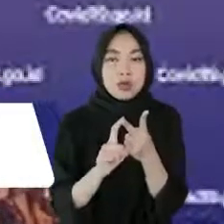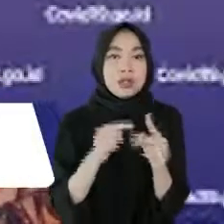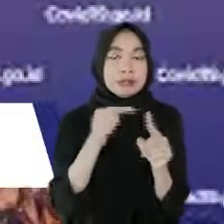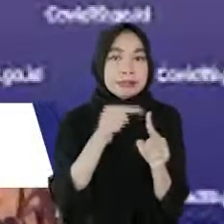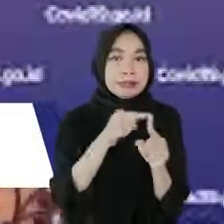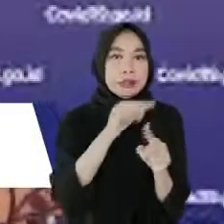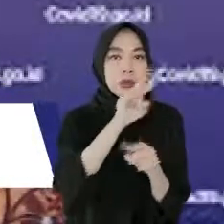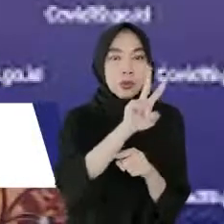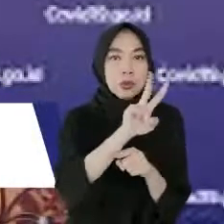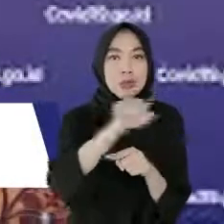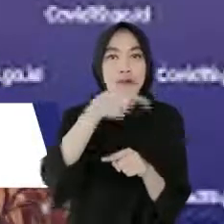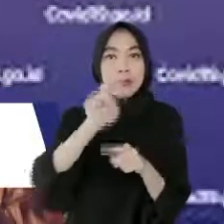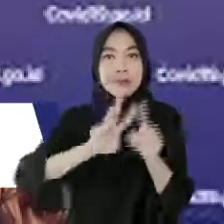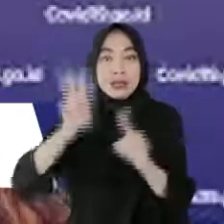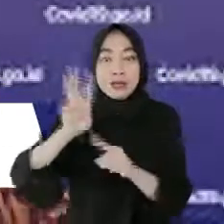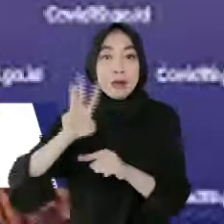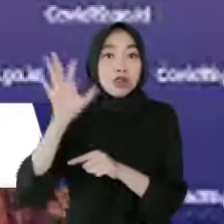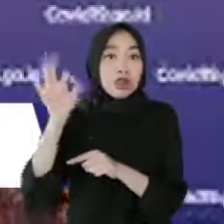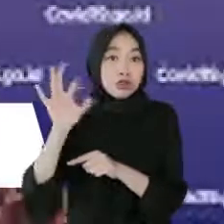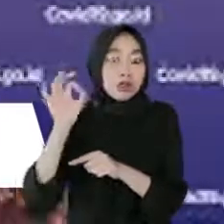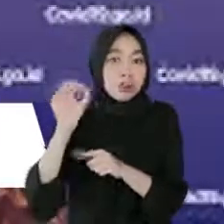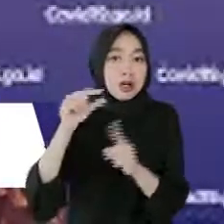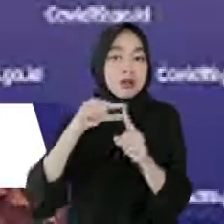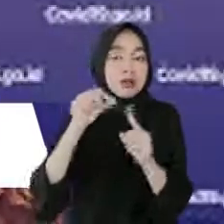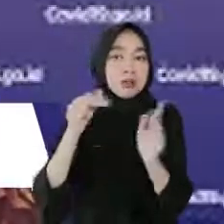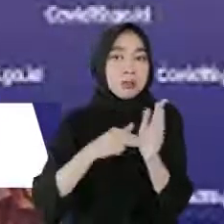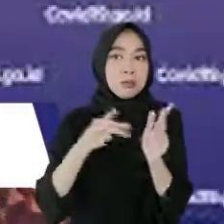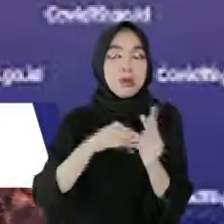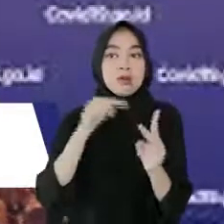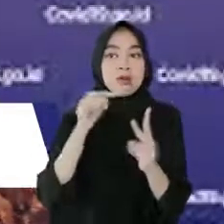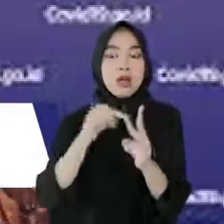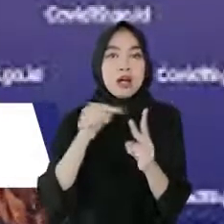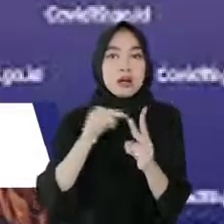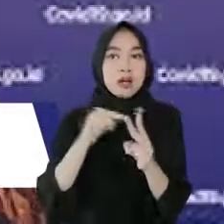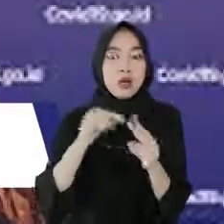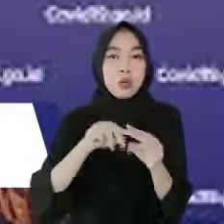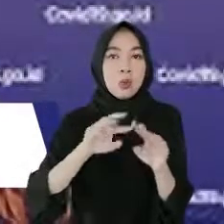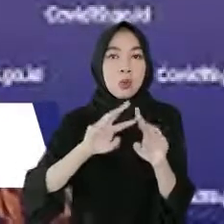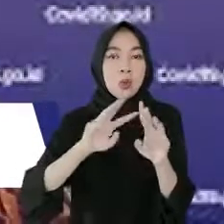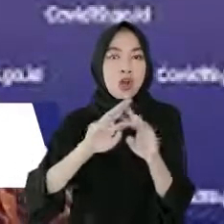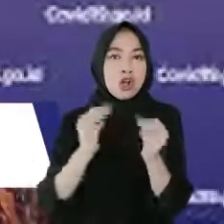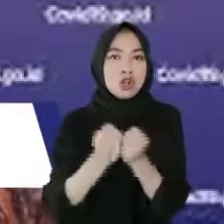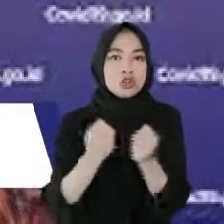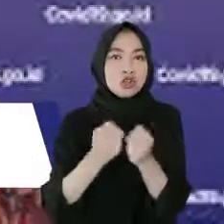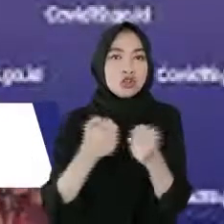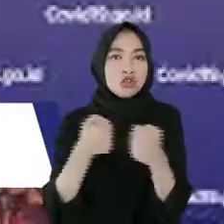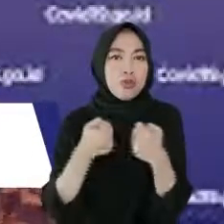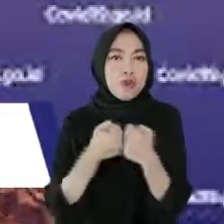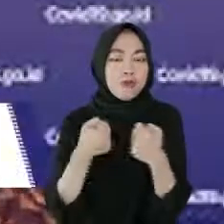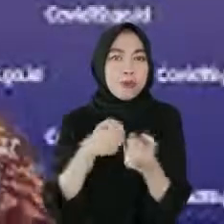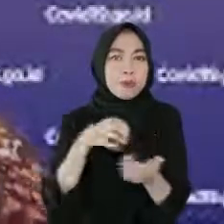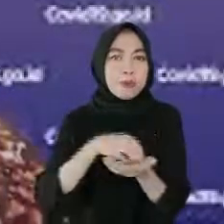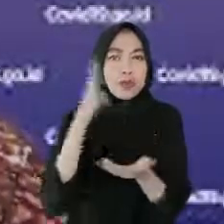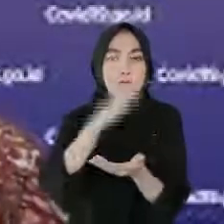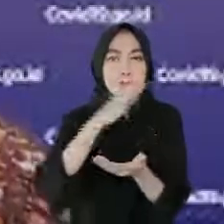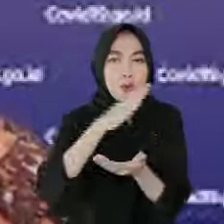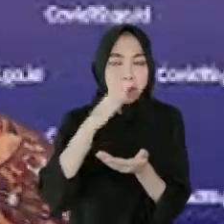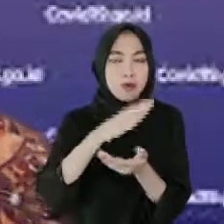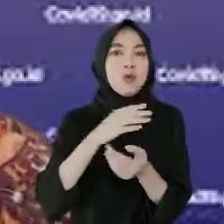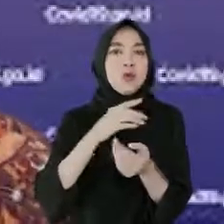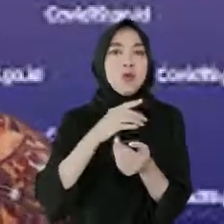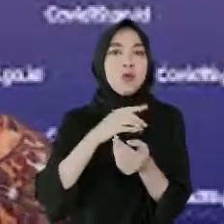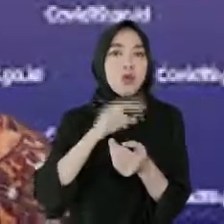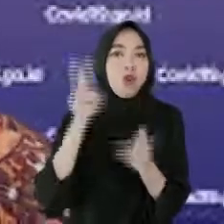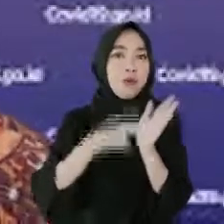Papua pada tanggal 2-13 Oktober juga ada World superbike ya di Lombok pada 12-14 November